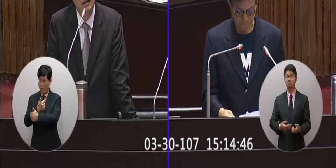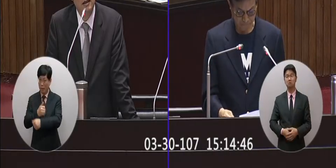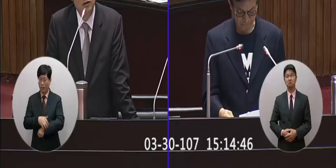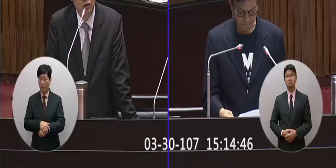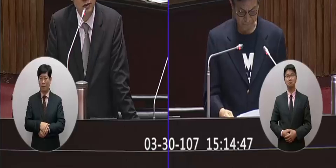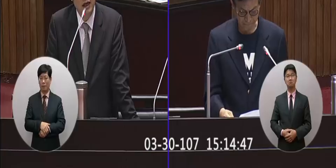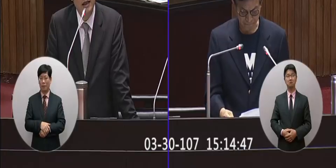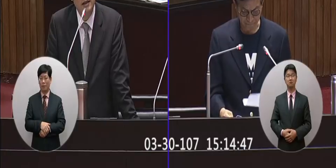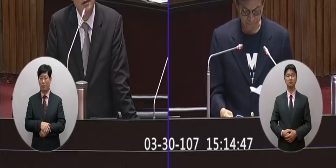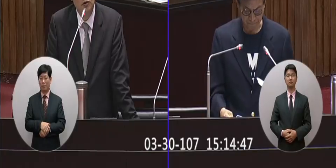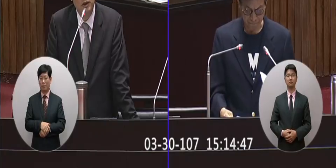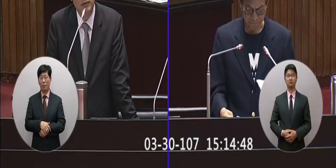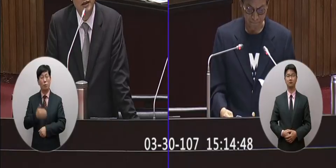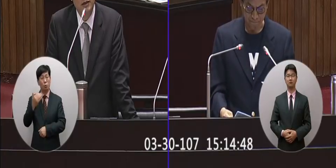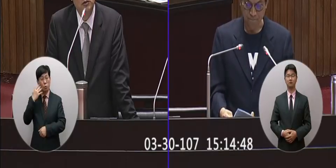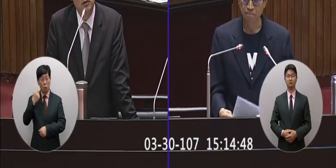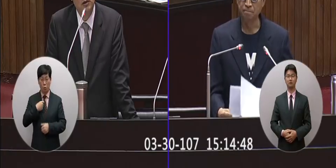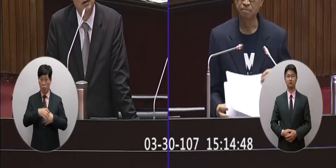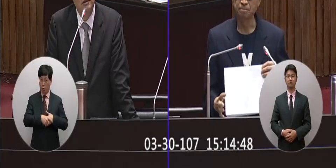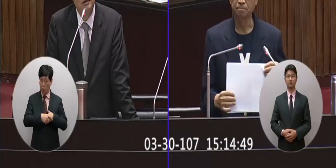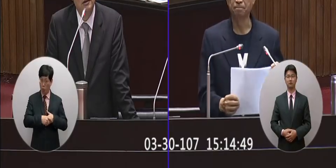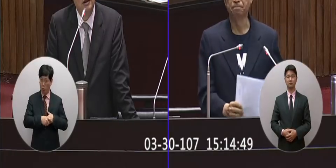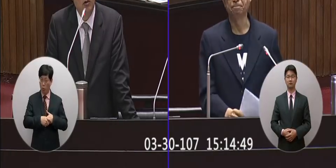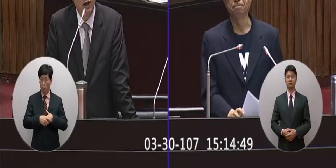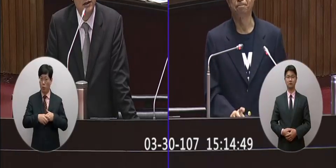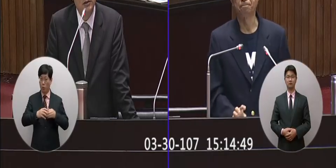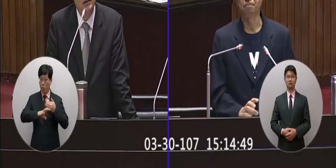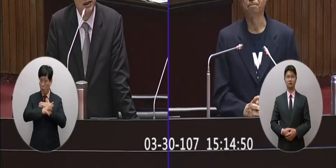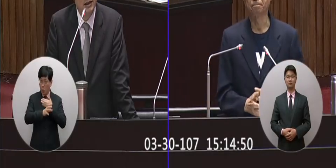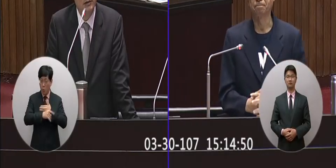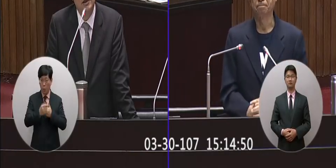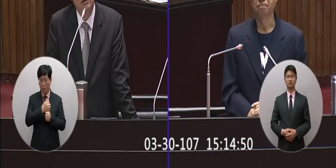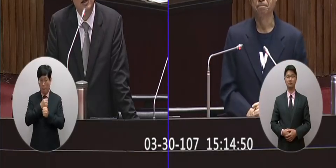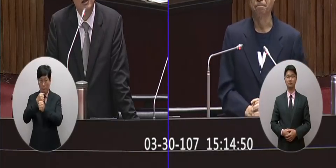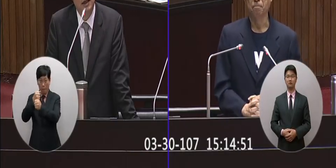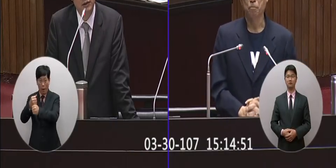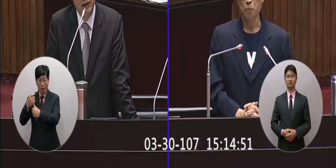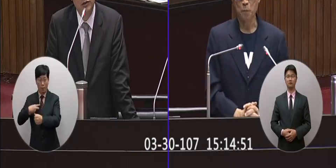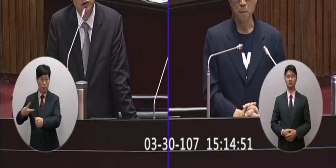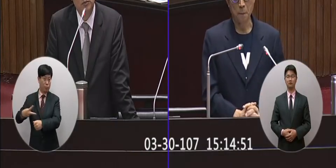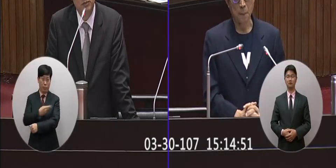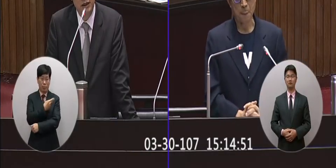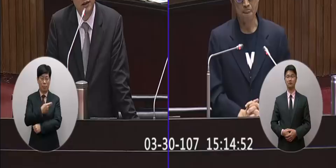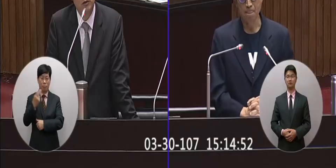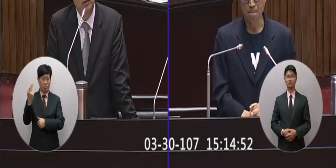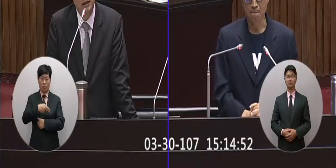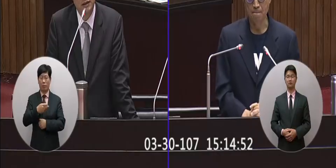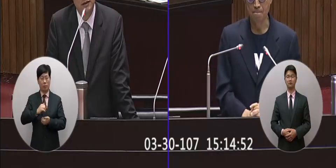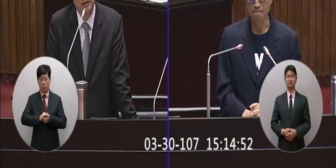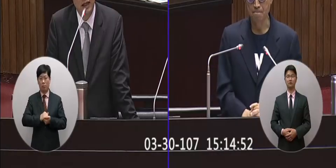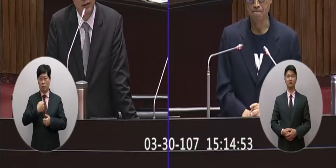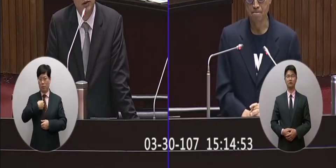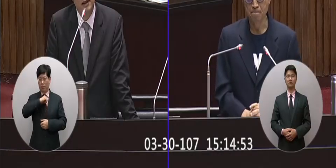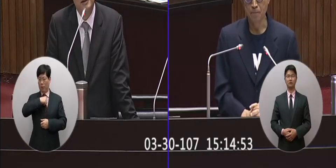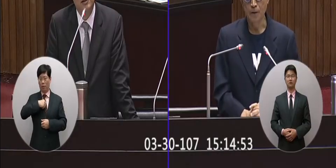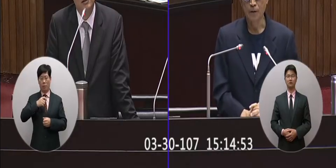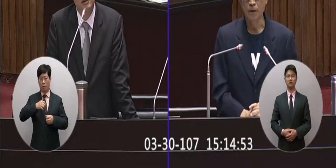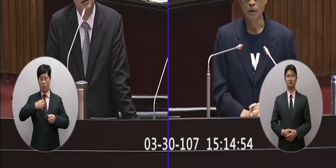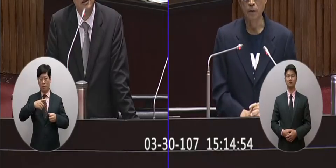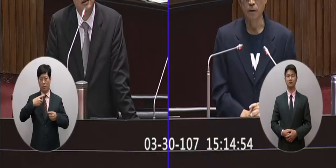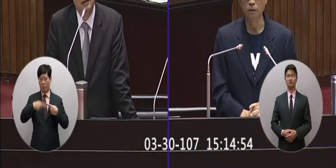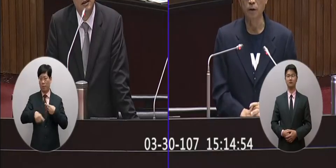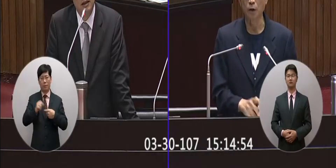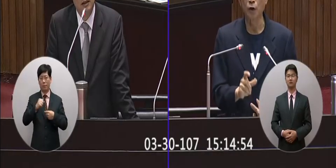啊，通常跟我们的邦交国挖走建交之后啊，他会要求我们的邦交国跟台湾断